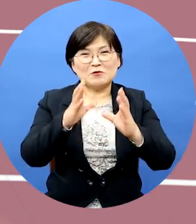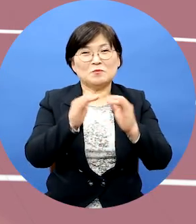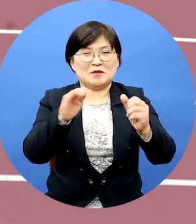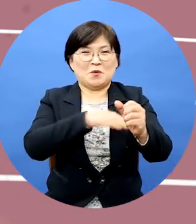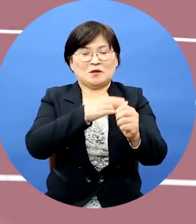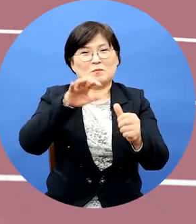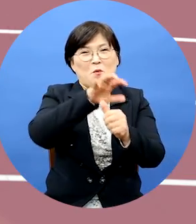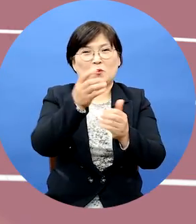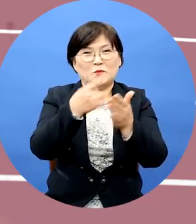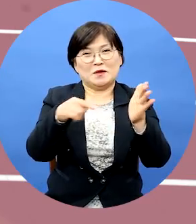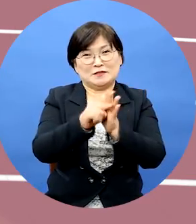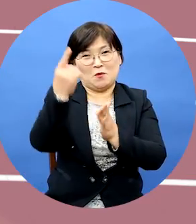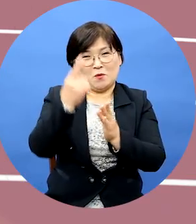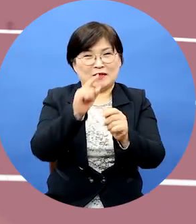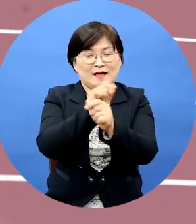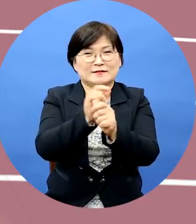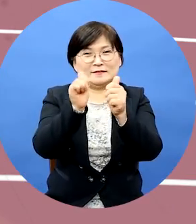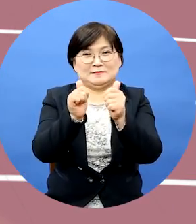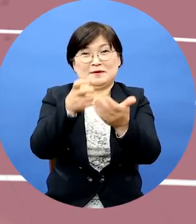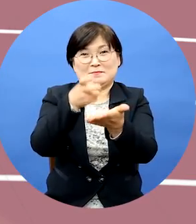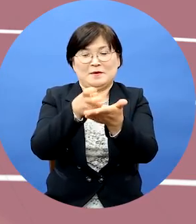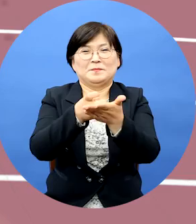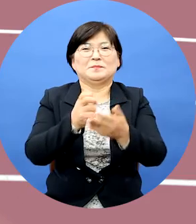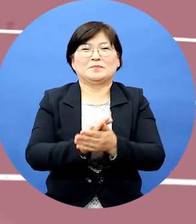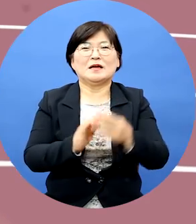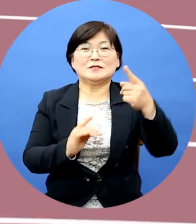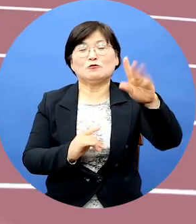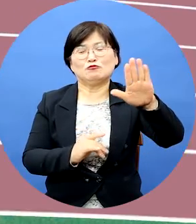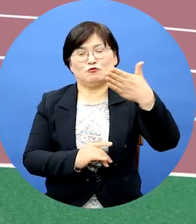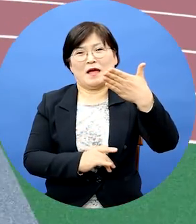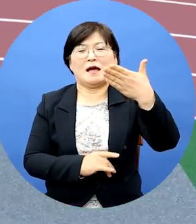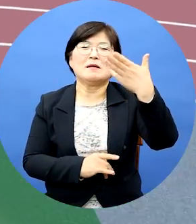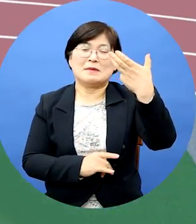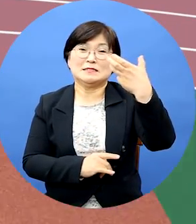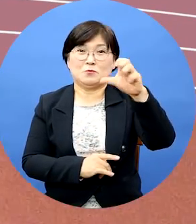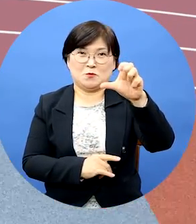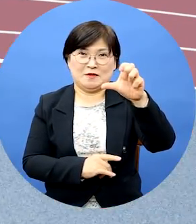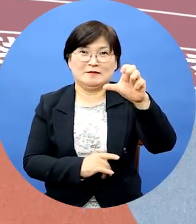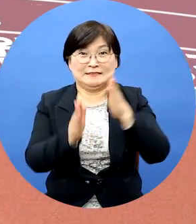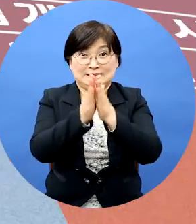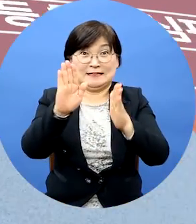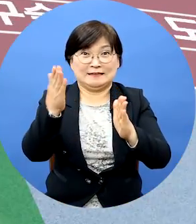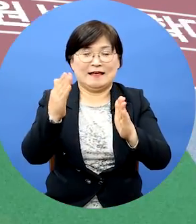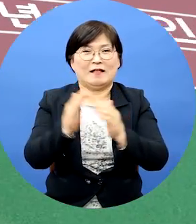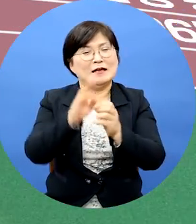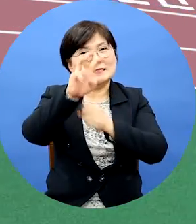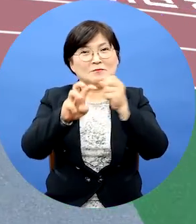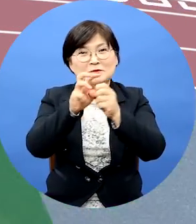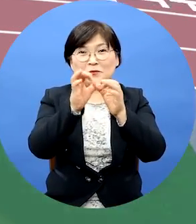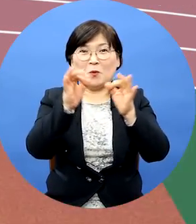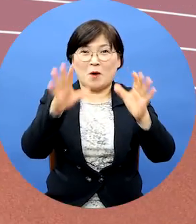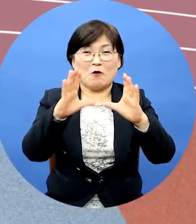국민의 권익 보호를 위해 달려온 행정심판제도. 1985년에 시작된 여정. 그